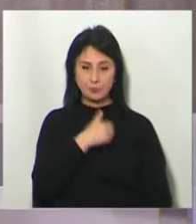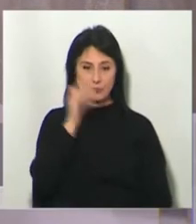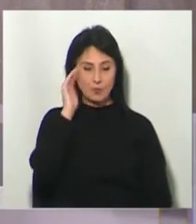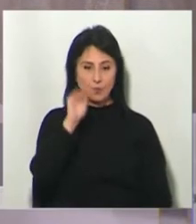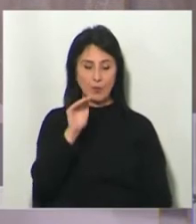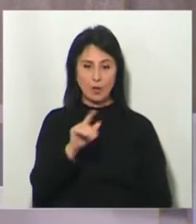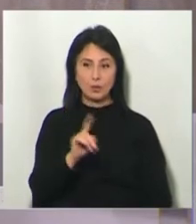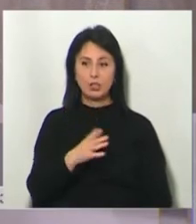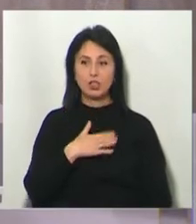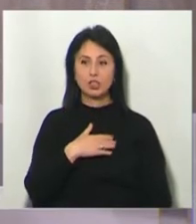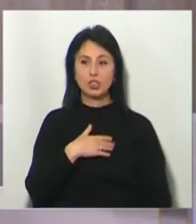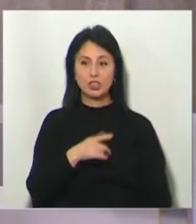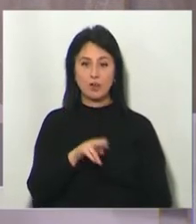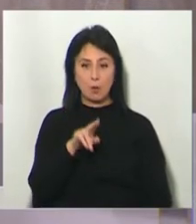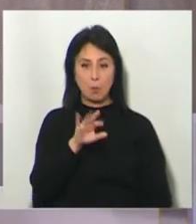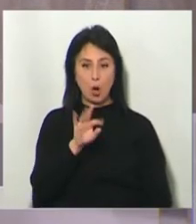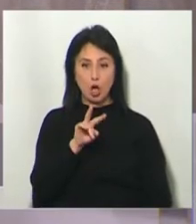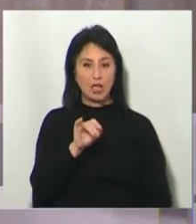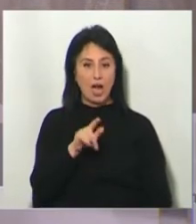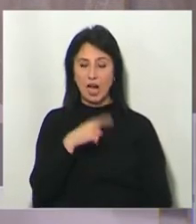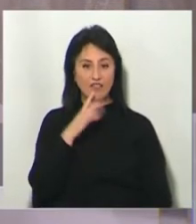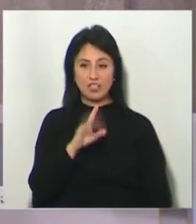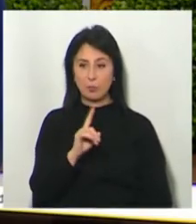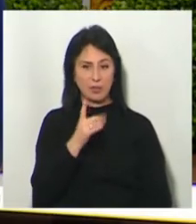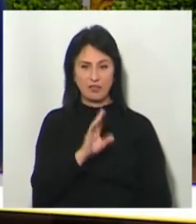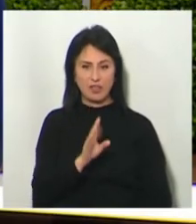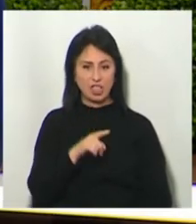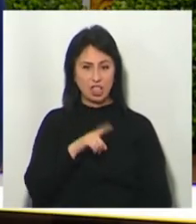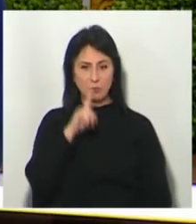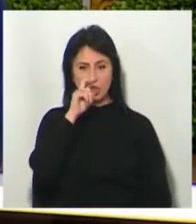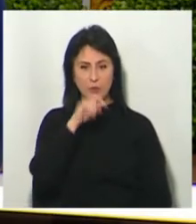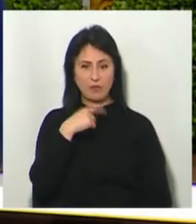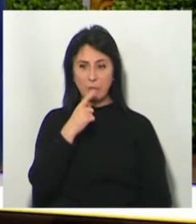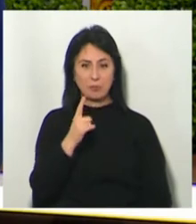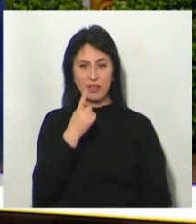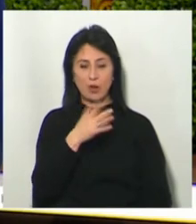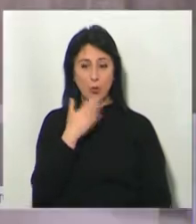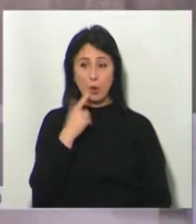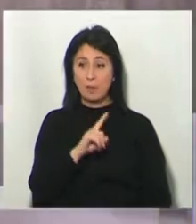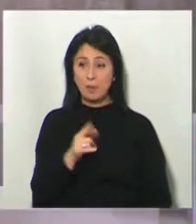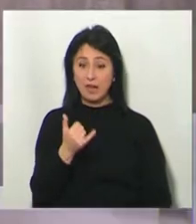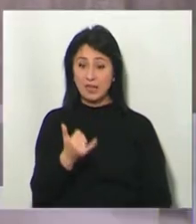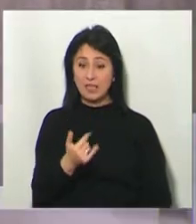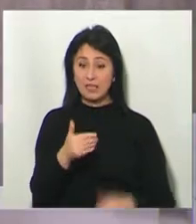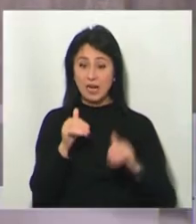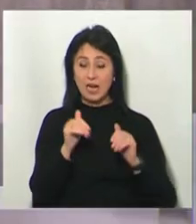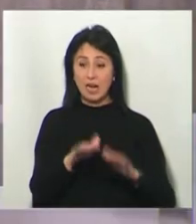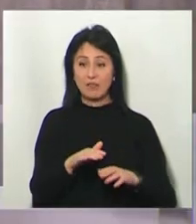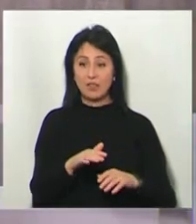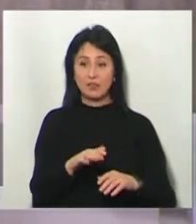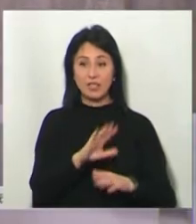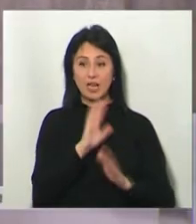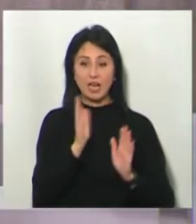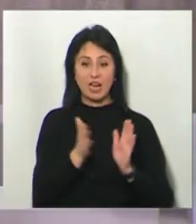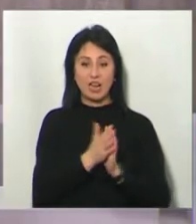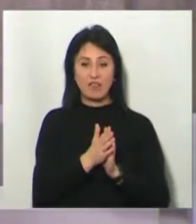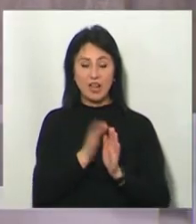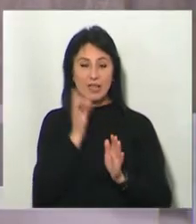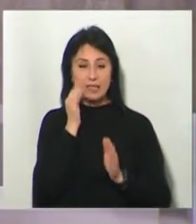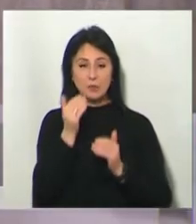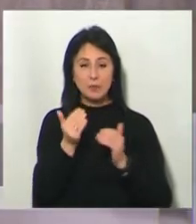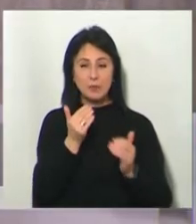gava, senorom, ce un art podac, grazie sau brot, pirulat, art șard mjava, vaxenet, pirulat, magram, dres gada, scutet, titkos, Oile